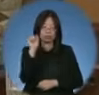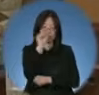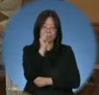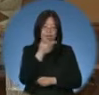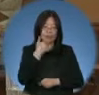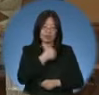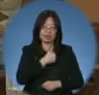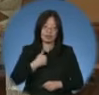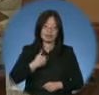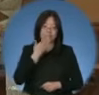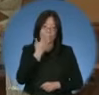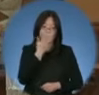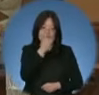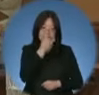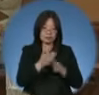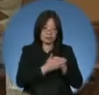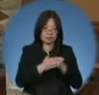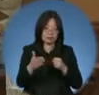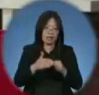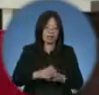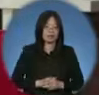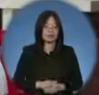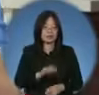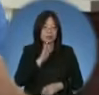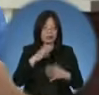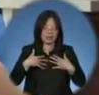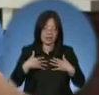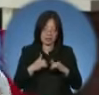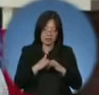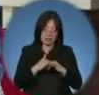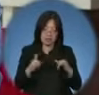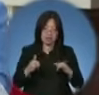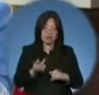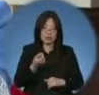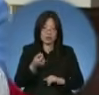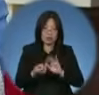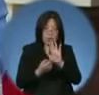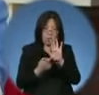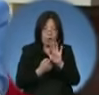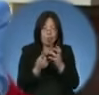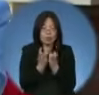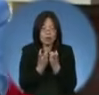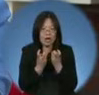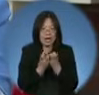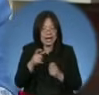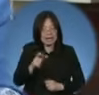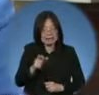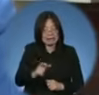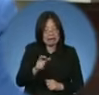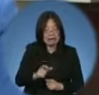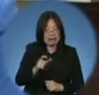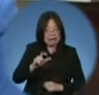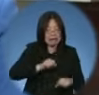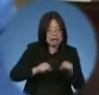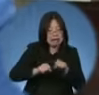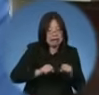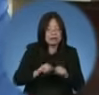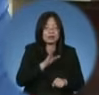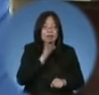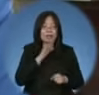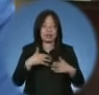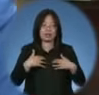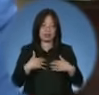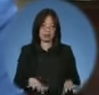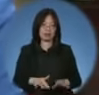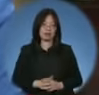흔들리지 않을 자신이 있으니까. 네, 네. 진짜 약한 사람은 그게 조금이라도 나올까 봐 아주 강한 척하는 사람이 진짜 약한 거죠.